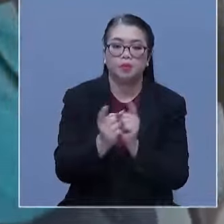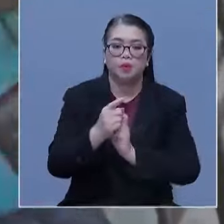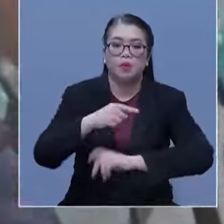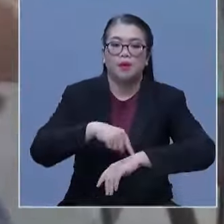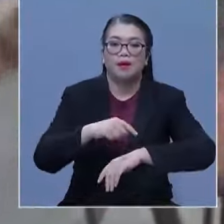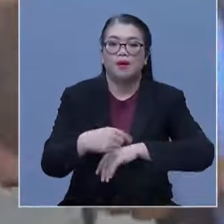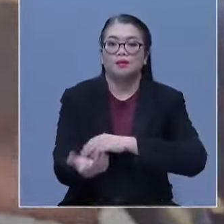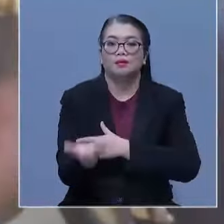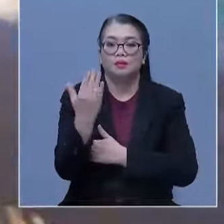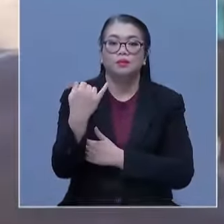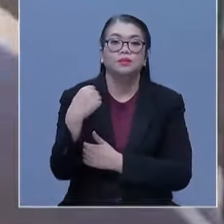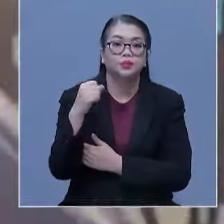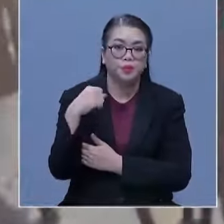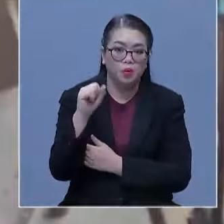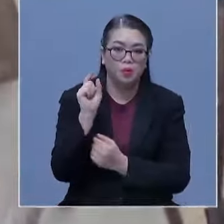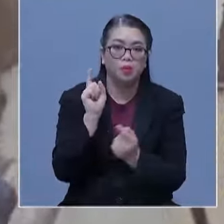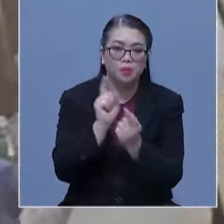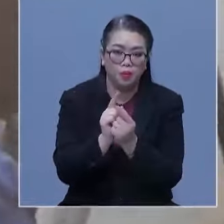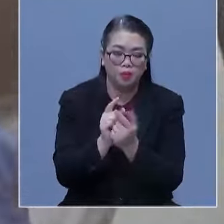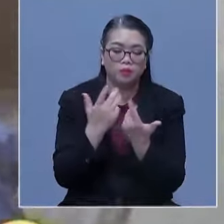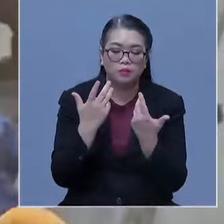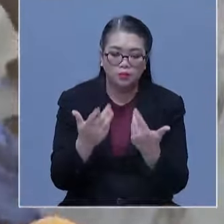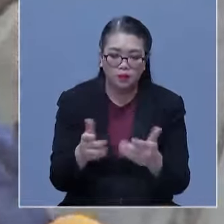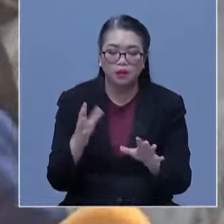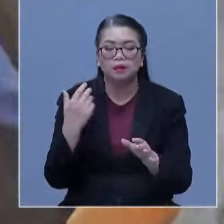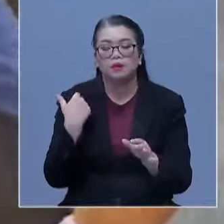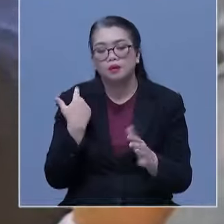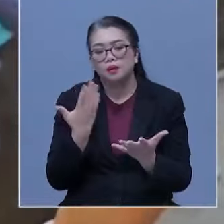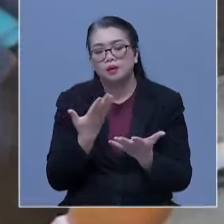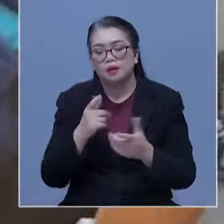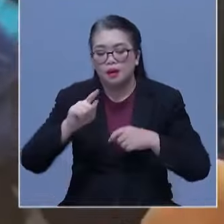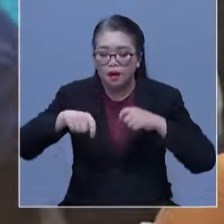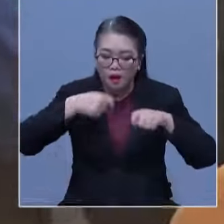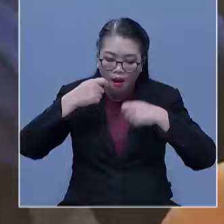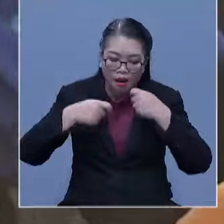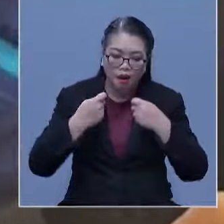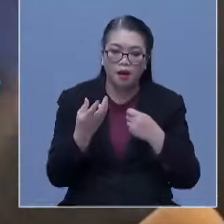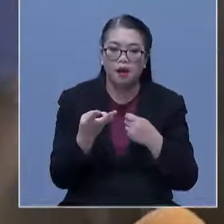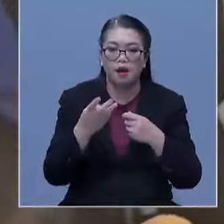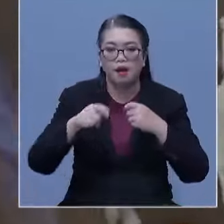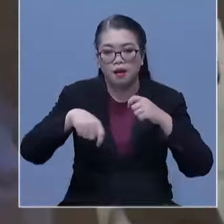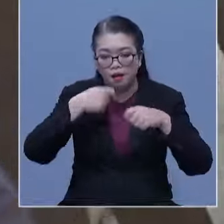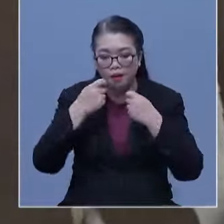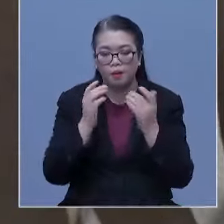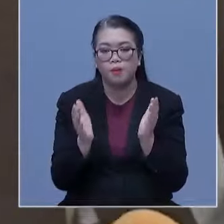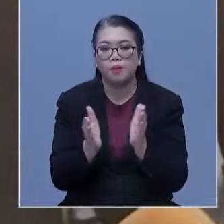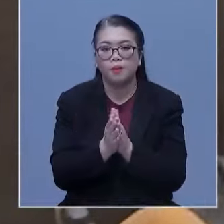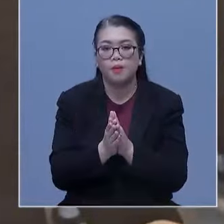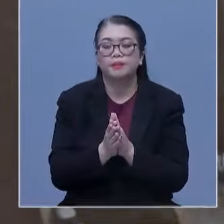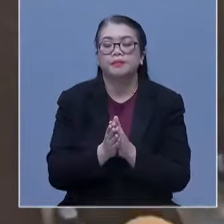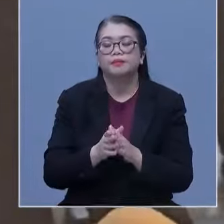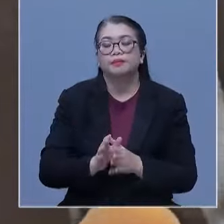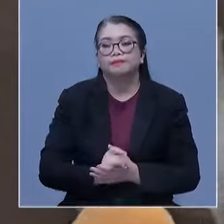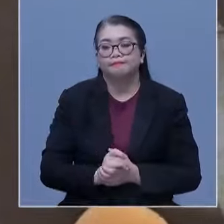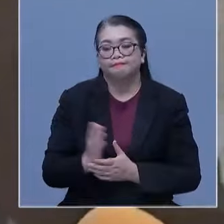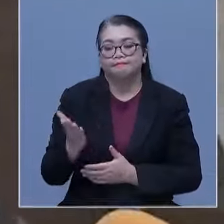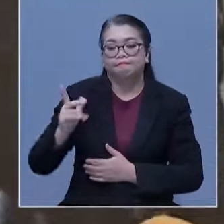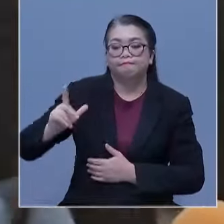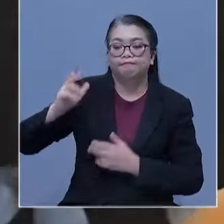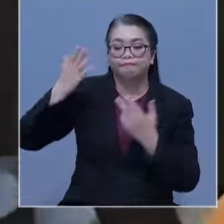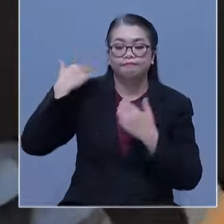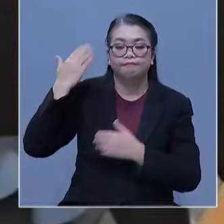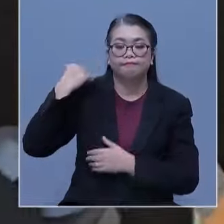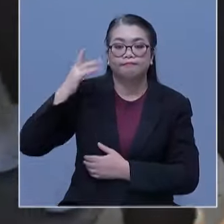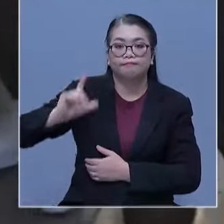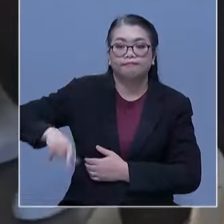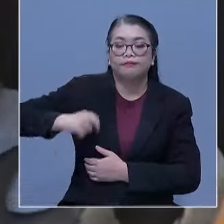นของวันนี้โดยประมาณนะครับแล้วก็จะมีการมารับประทานอาหารกันที่บ้านโดยมีรายงานด้วยนะครับว่าสมเด็จคุนเซ็นจะ